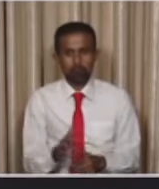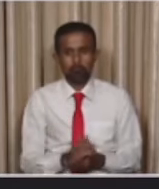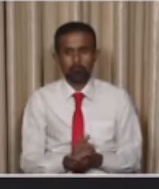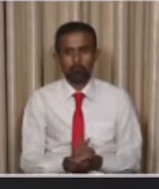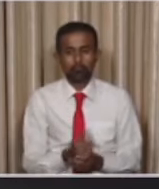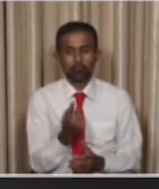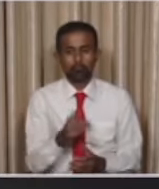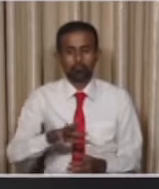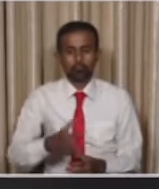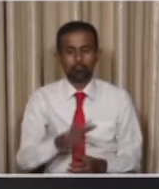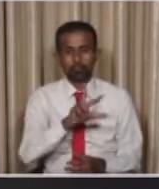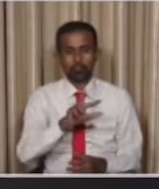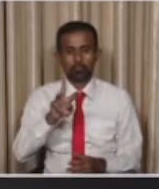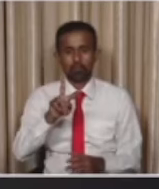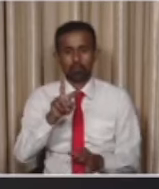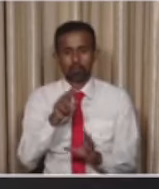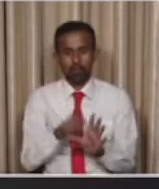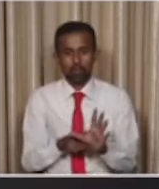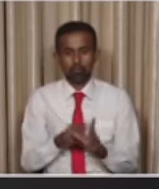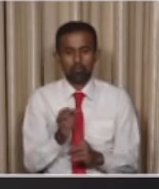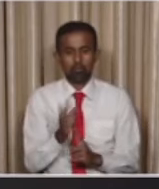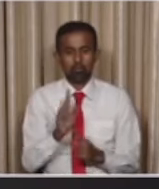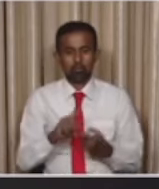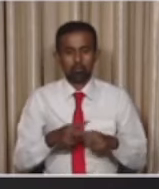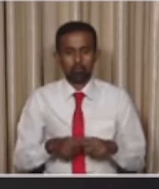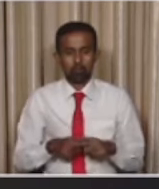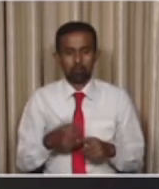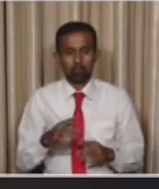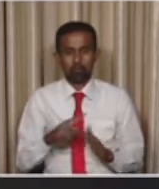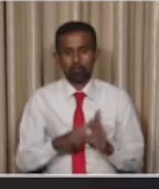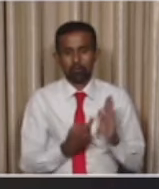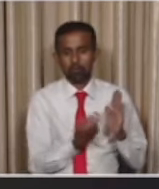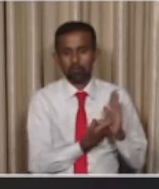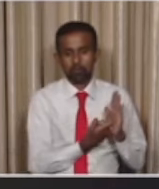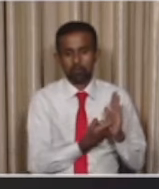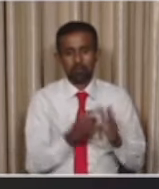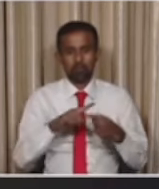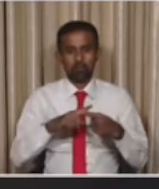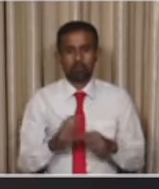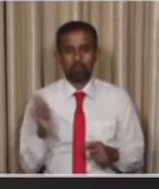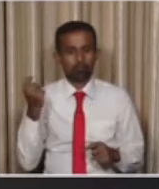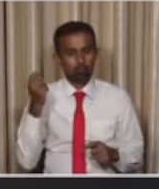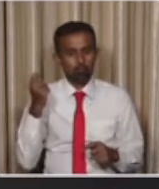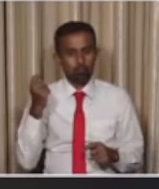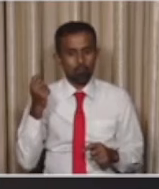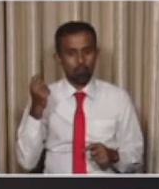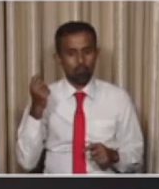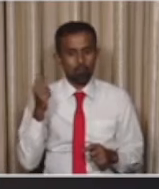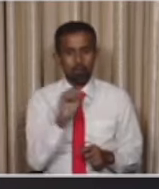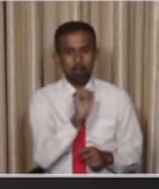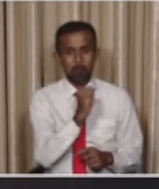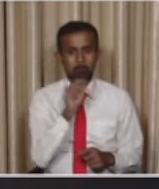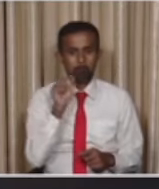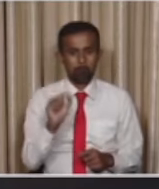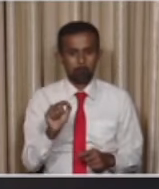තියෙන්නේ. 1982 ජනාධිපති මැතිවරණය පැවැත්වුවා ජයජවර්ධන මැතිතුමා ඒ ජනාධිපති මැතිවරණය ජයග්‍රහණය කරා